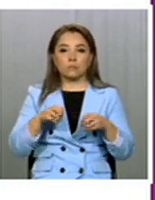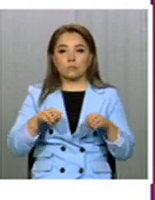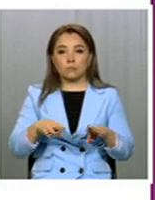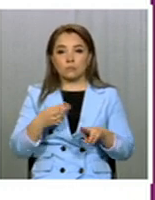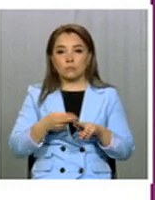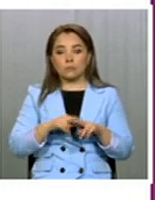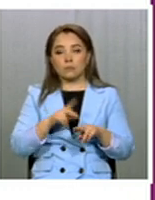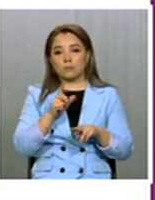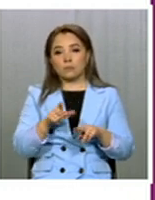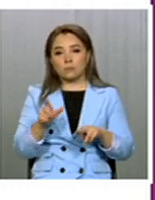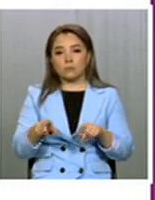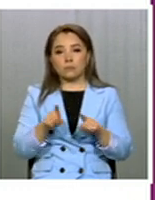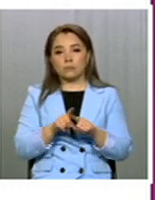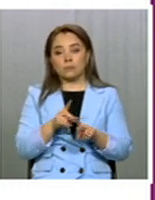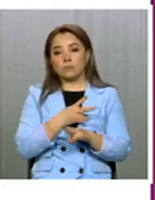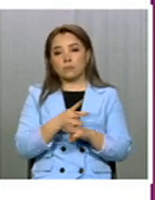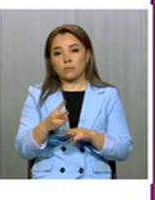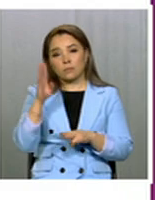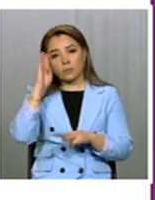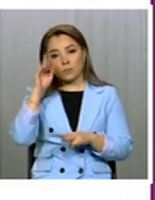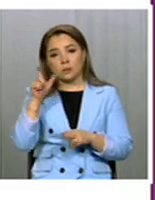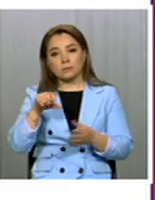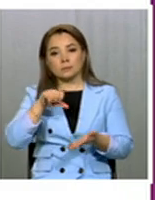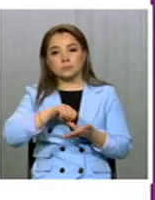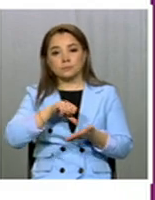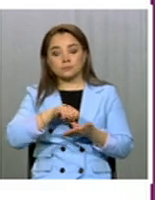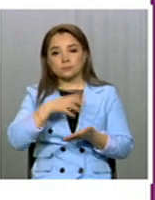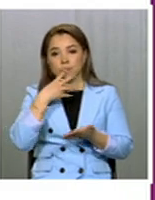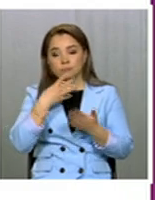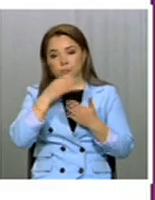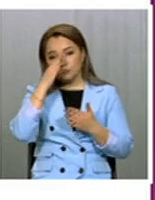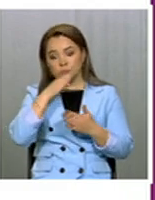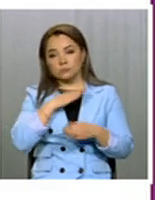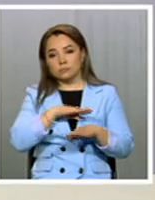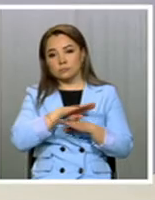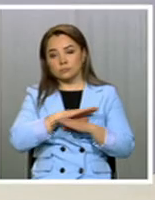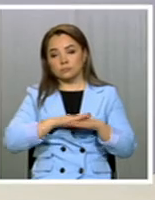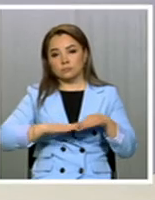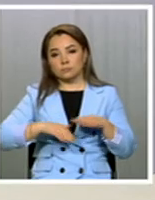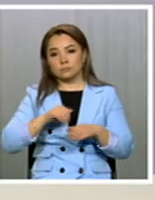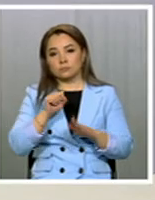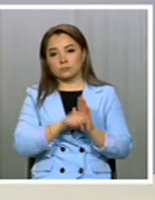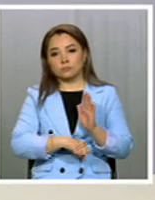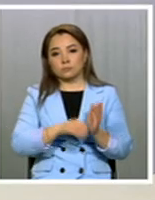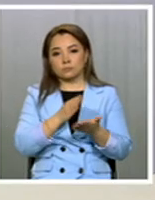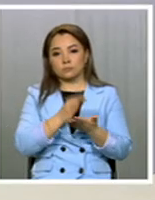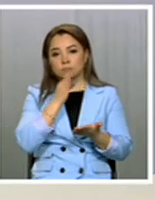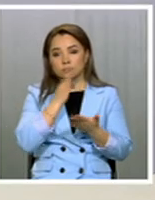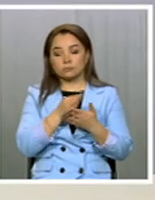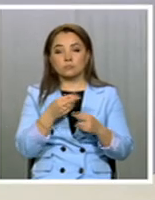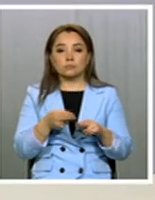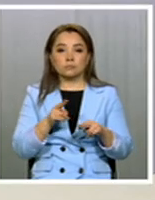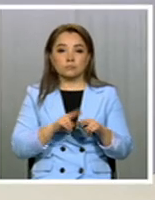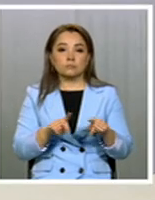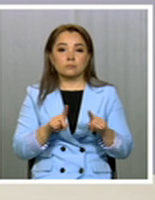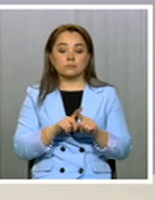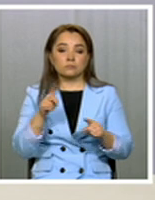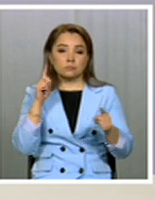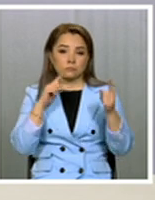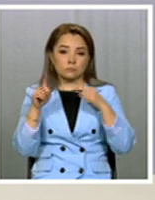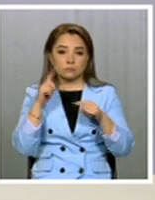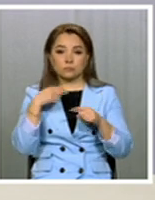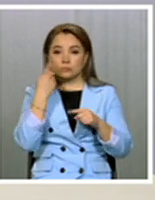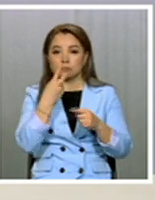қиянат жасаған жігіттің өз әкесінің қолынан қаза табуы. Міне, оқушылар, біз шығарманың